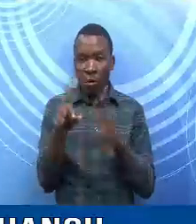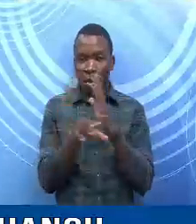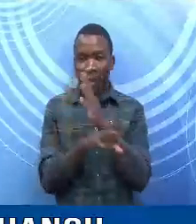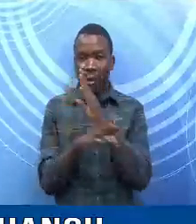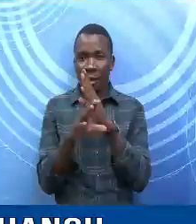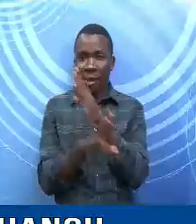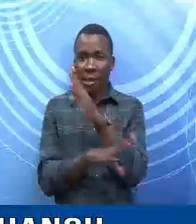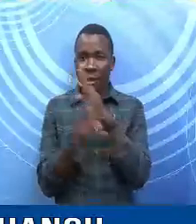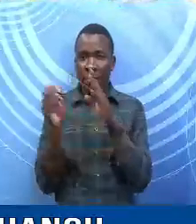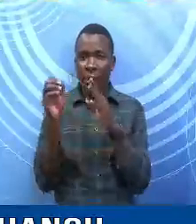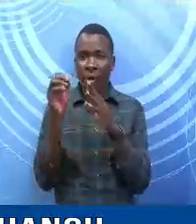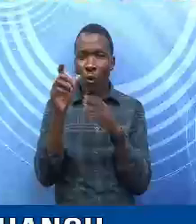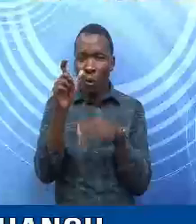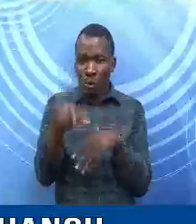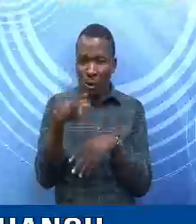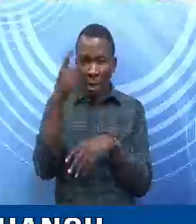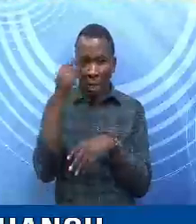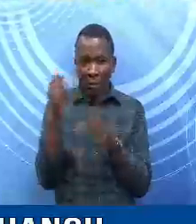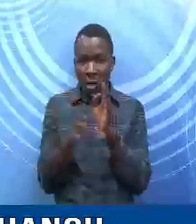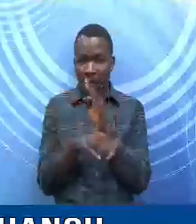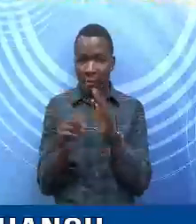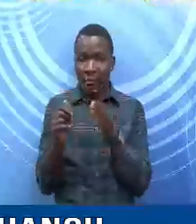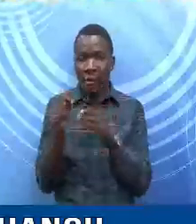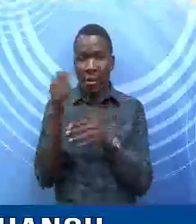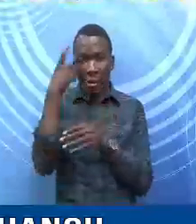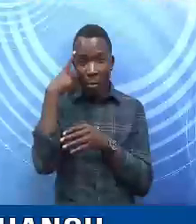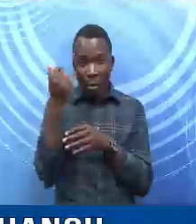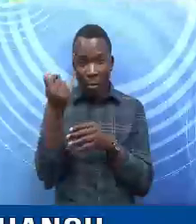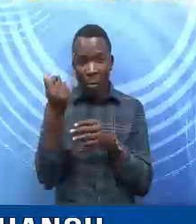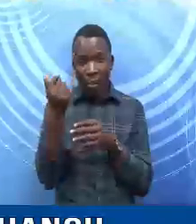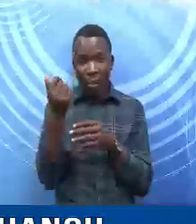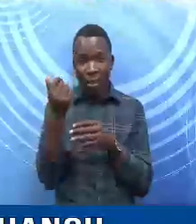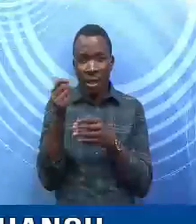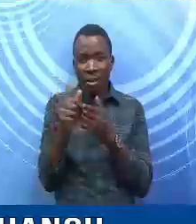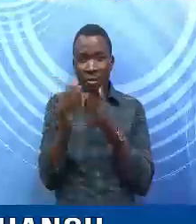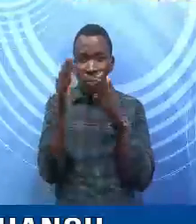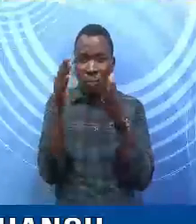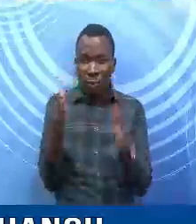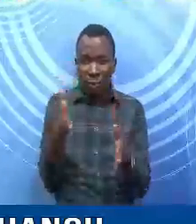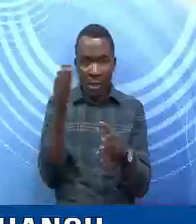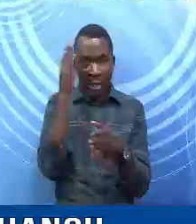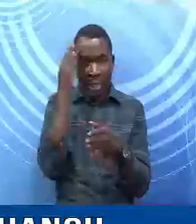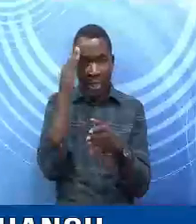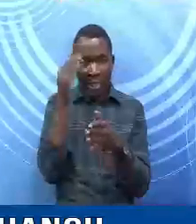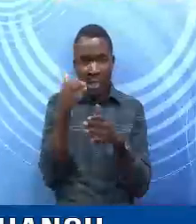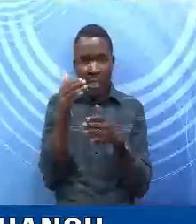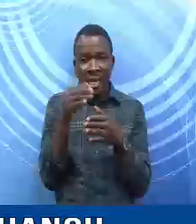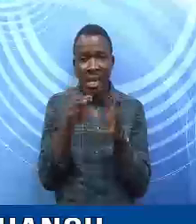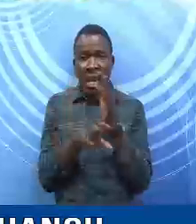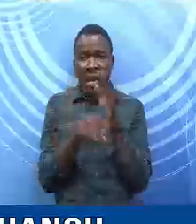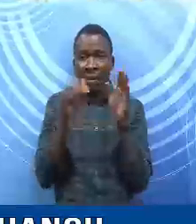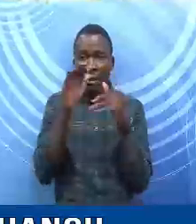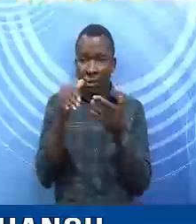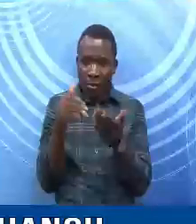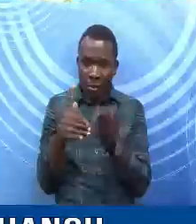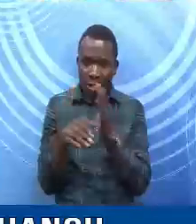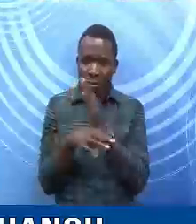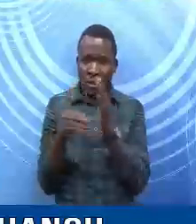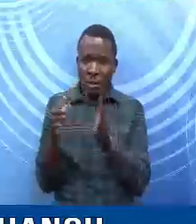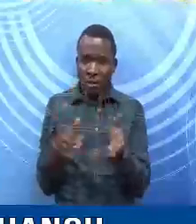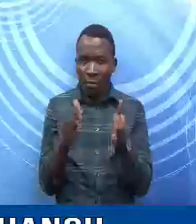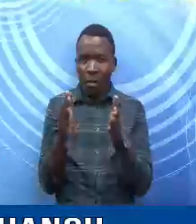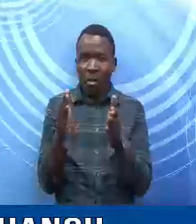neza yuko yibwe uwo muyobozi akaba baza abo bajura kandi bahora biba abantu bose mu muhanda bareba abo bajura